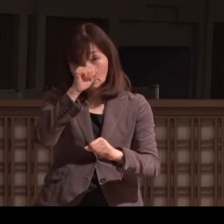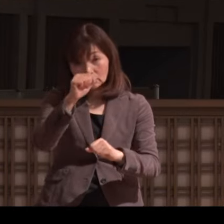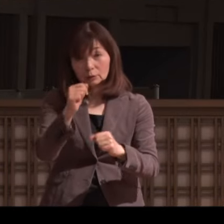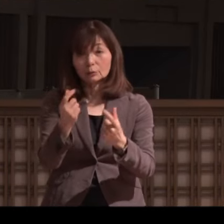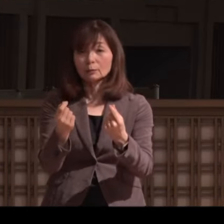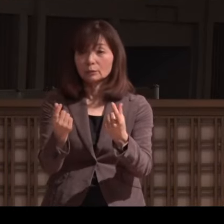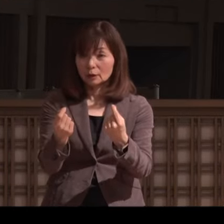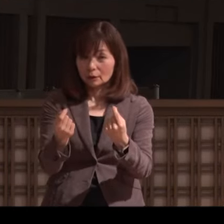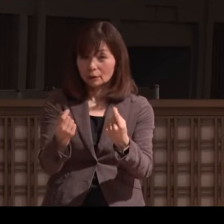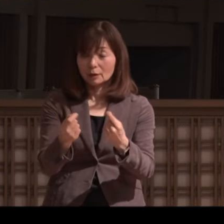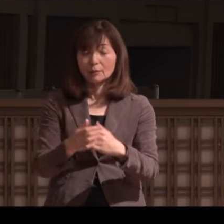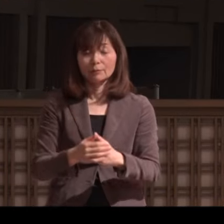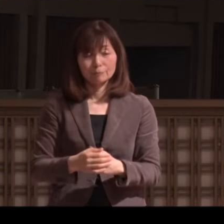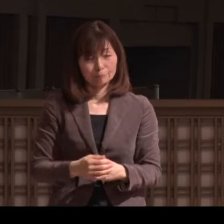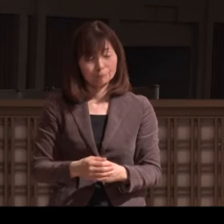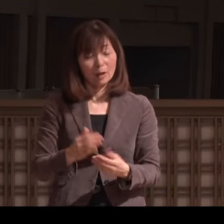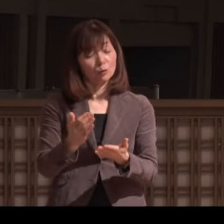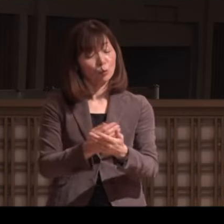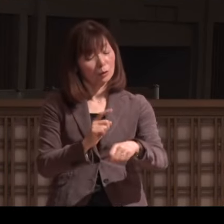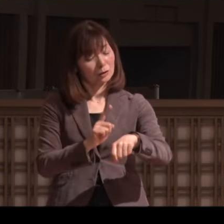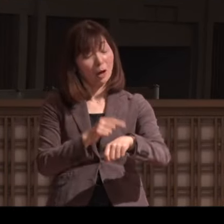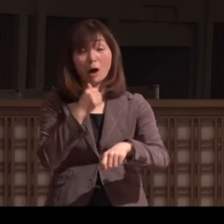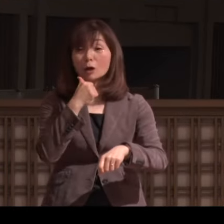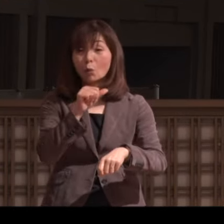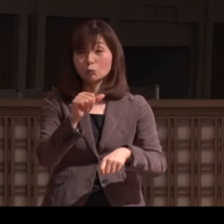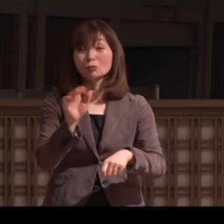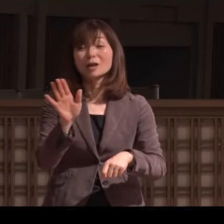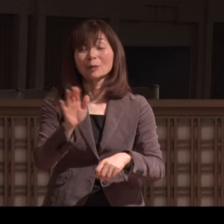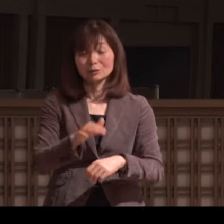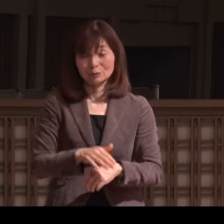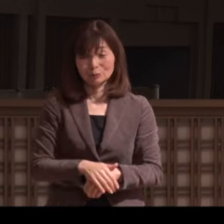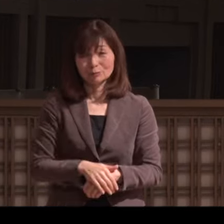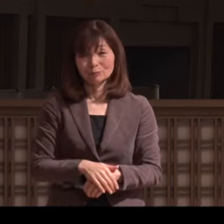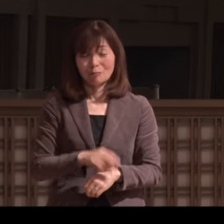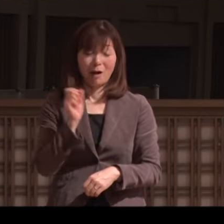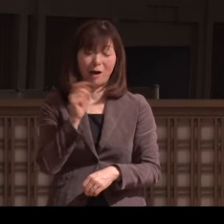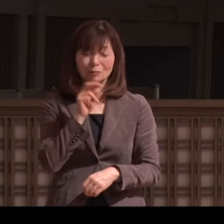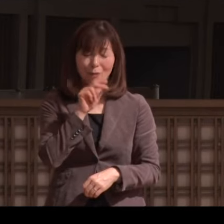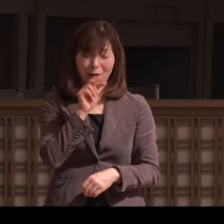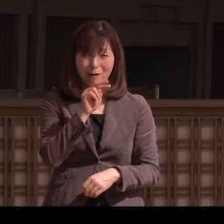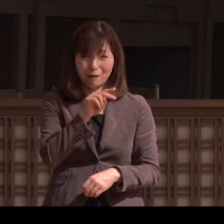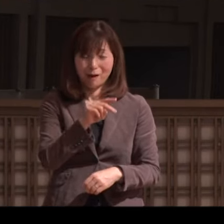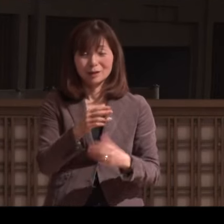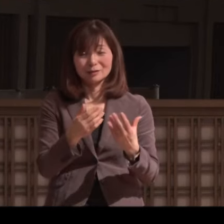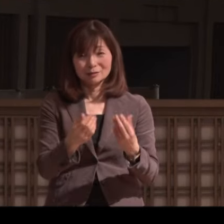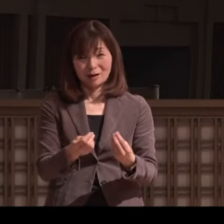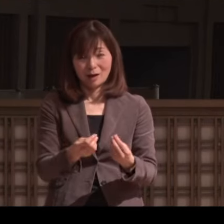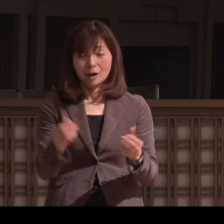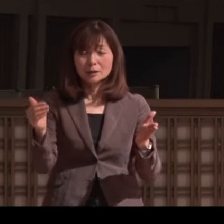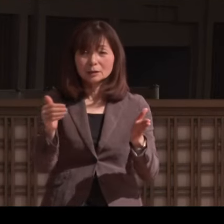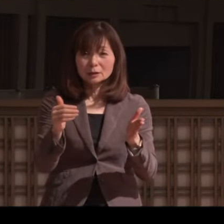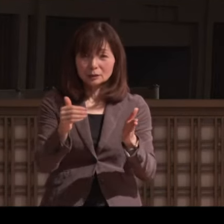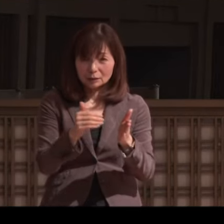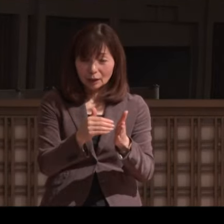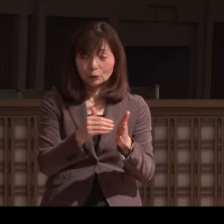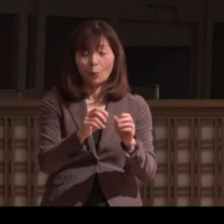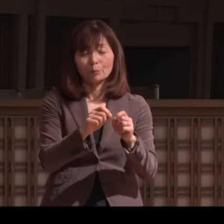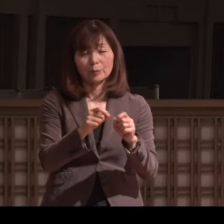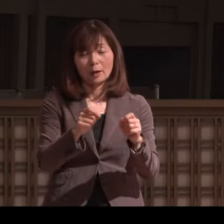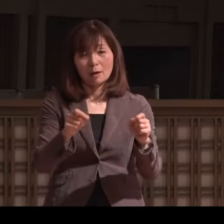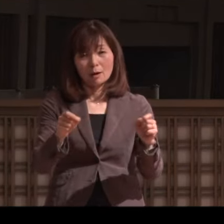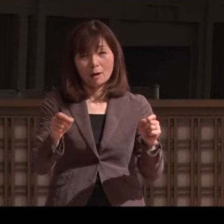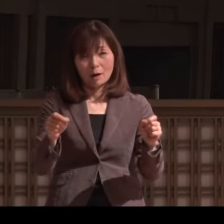ねまだ5分時間余ってんですよね僕ねなかなかの早口で言ったじゃあちょっとあと1番最後めちゃくちゃ長